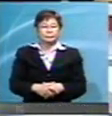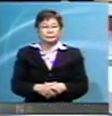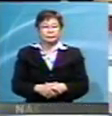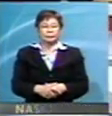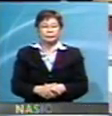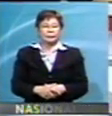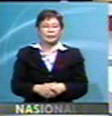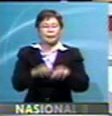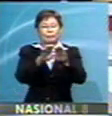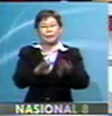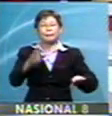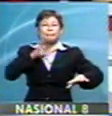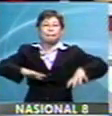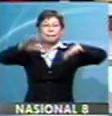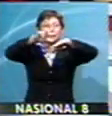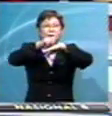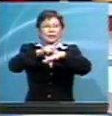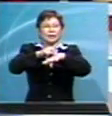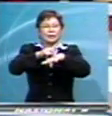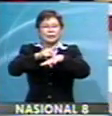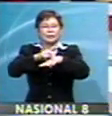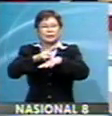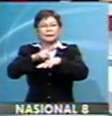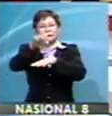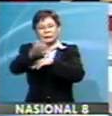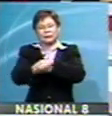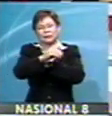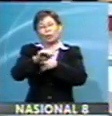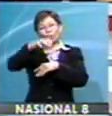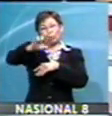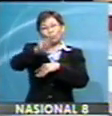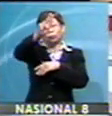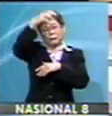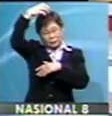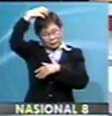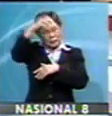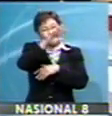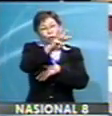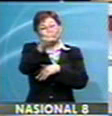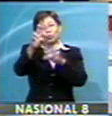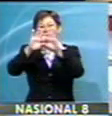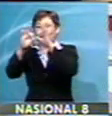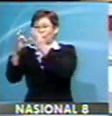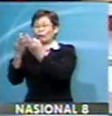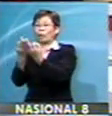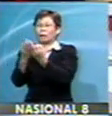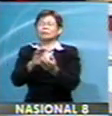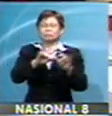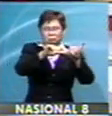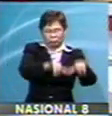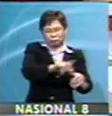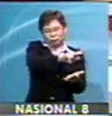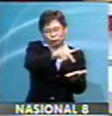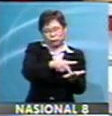Sembilan Kembangan banjir di mukim hulu benam Selatan dan Utara Selangor 62 keluarga masih berada di pusat